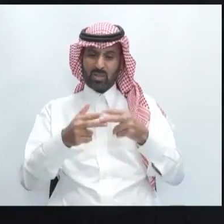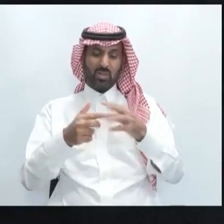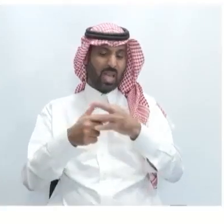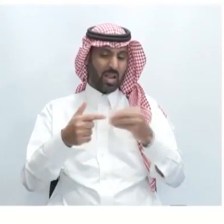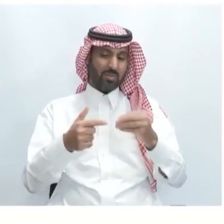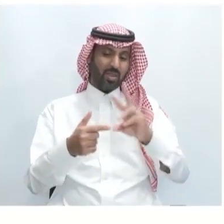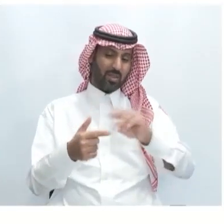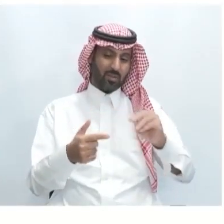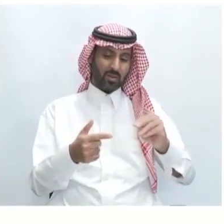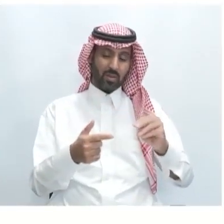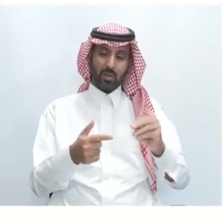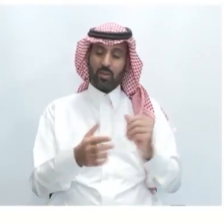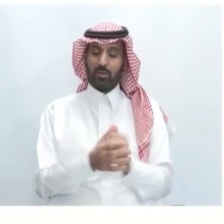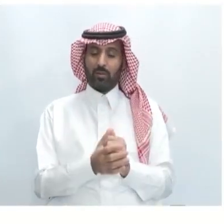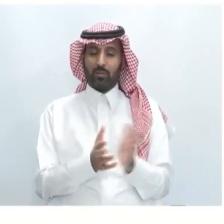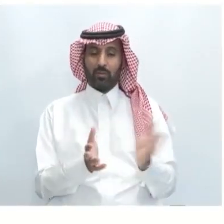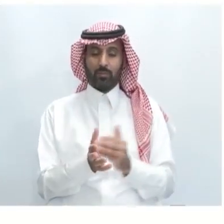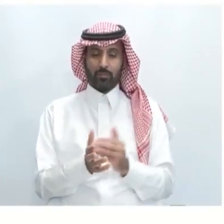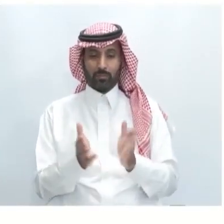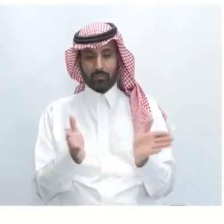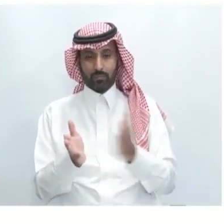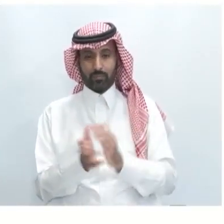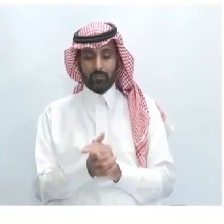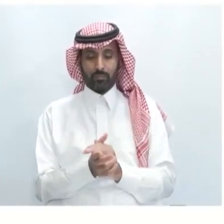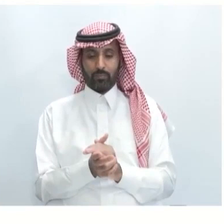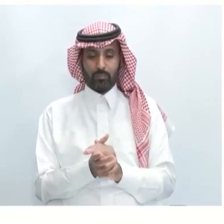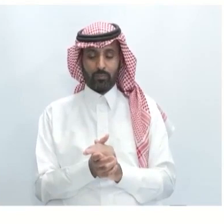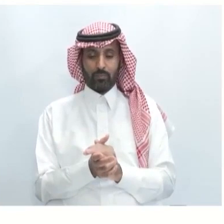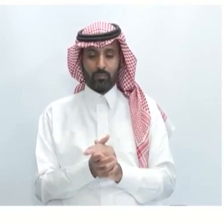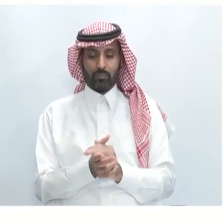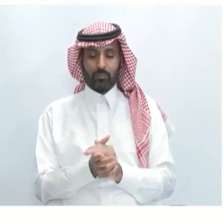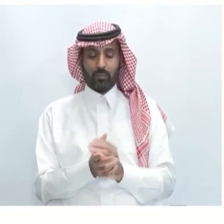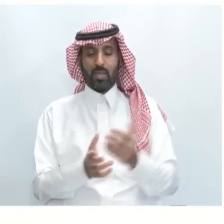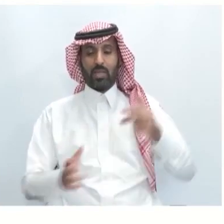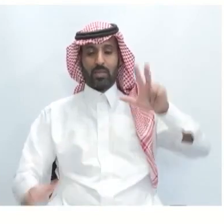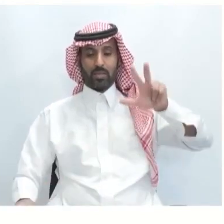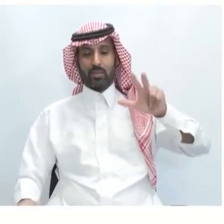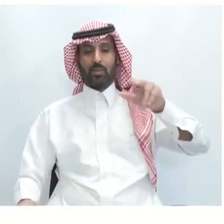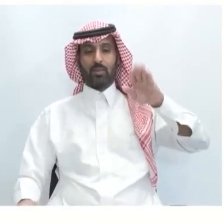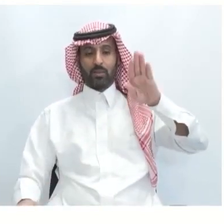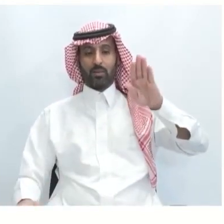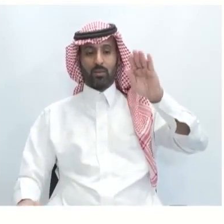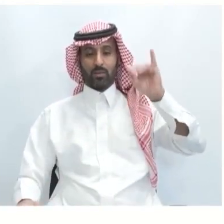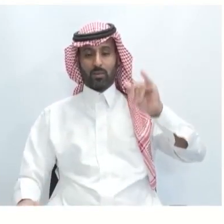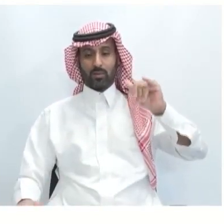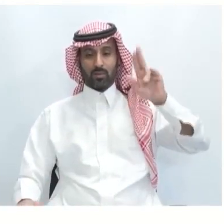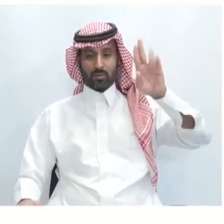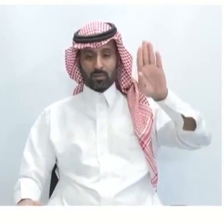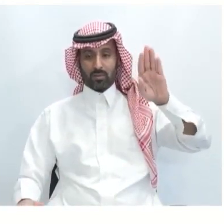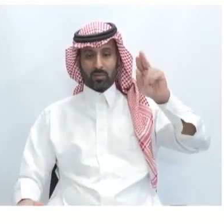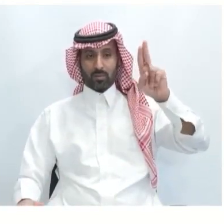لذلك غير قطبي ننت انتقل الان الى السست لاحظ ماذا